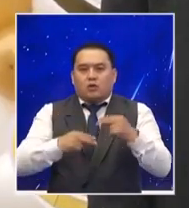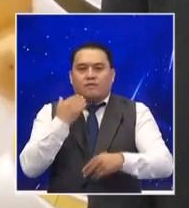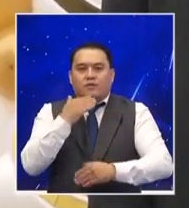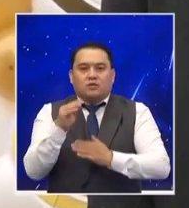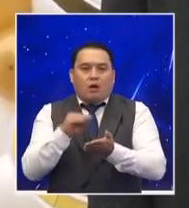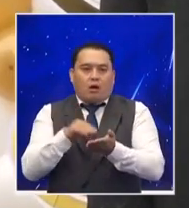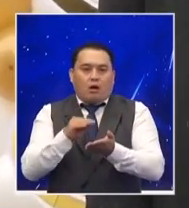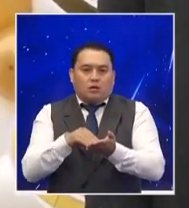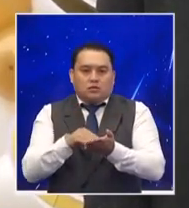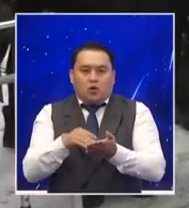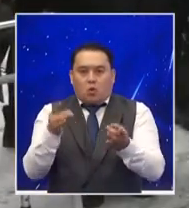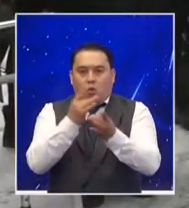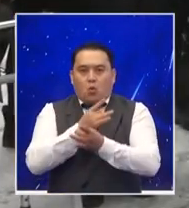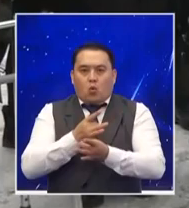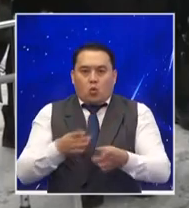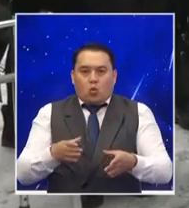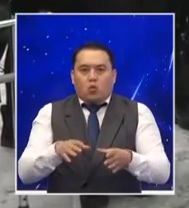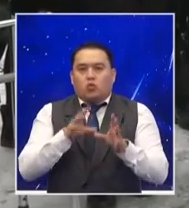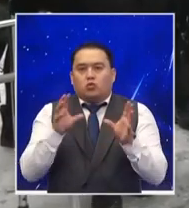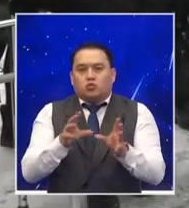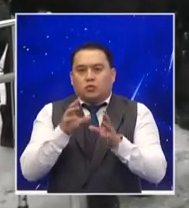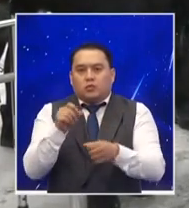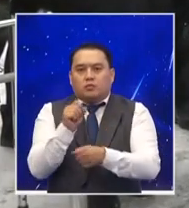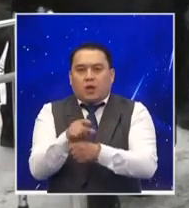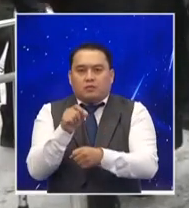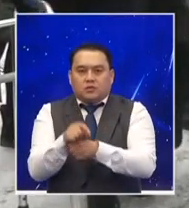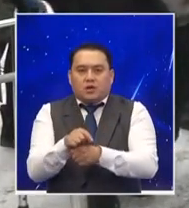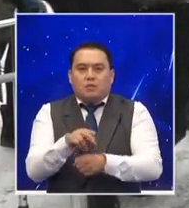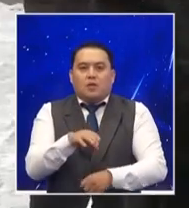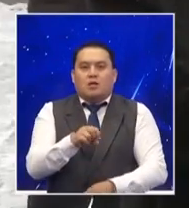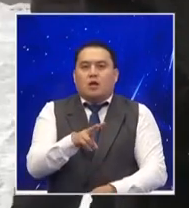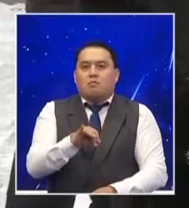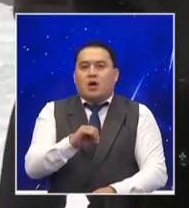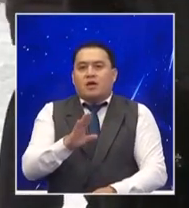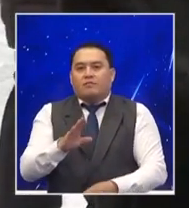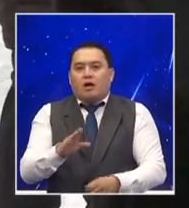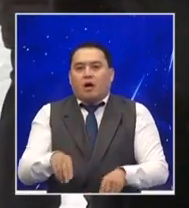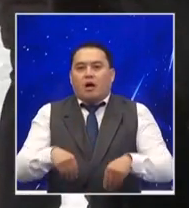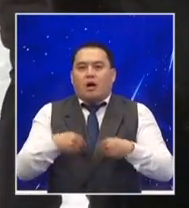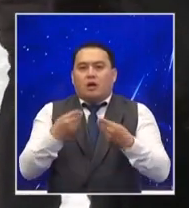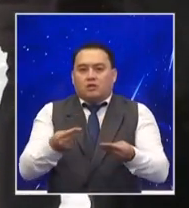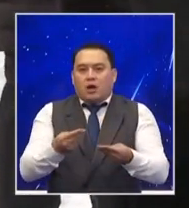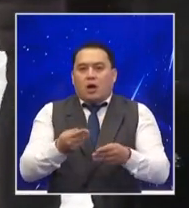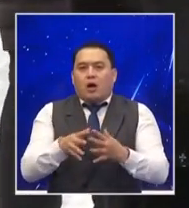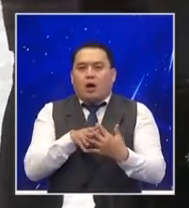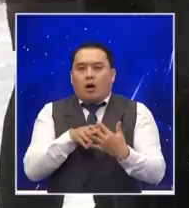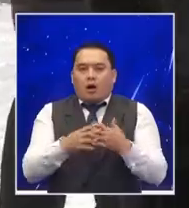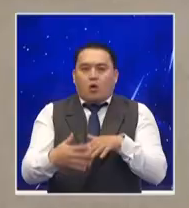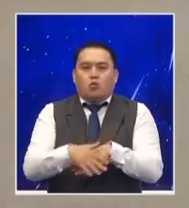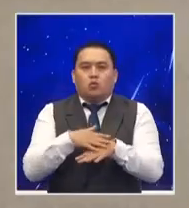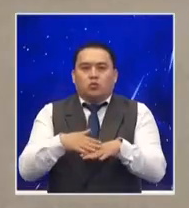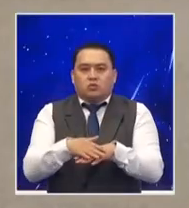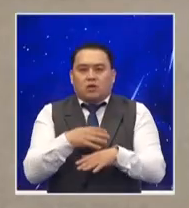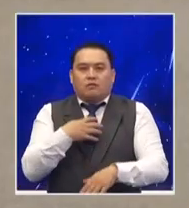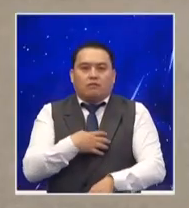жоғары бағалап, тұрғындарға мәдени ошақты күтіп ұстауды тапсырды. Жандарбек Далабаев айтқандай, мұндай нысандар ауыл тұрғындары үшін